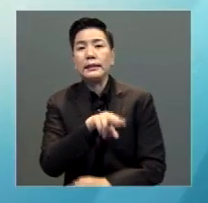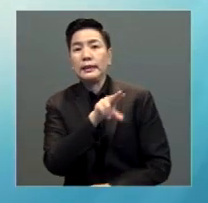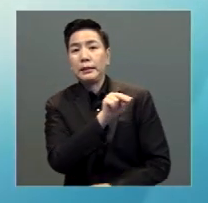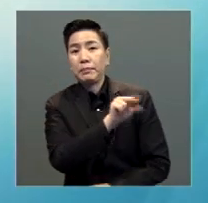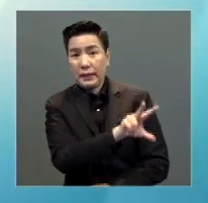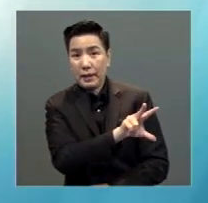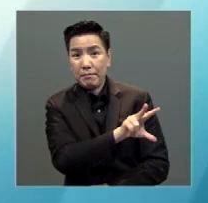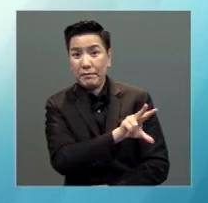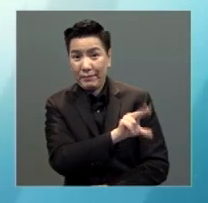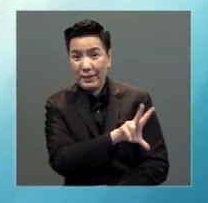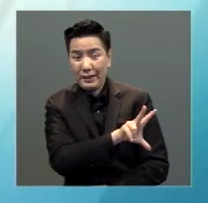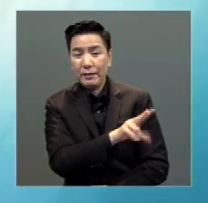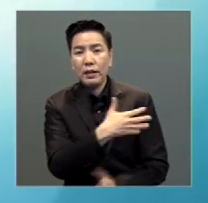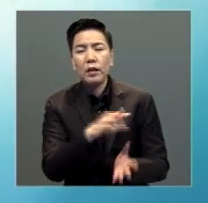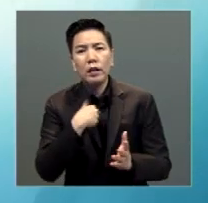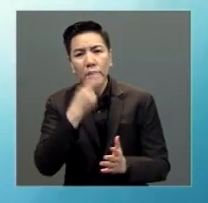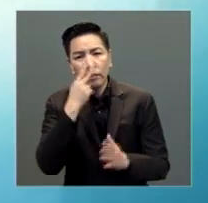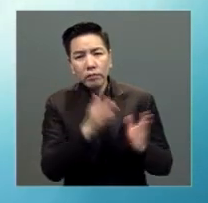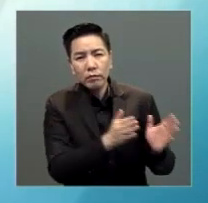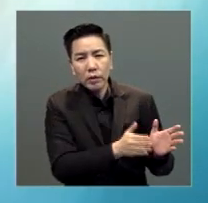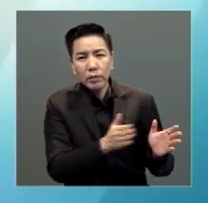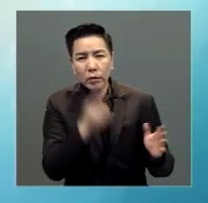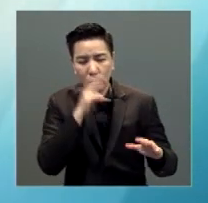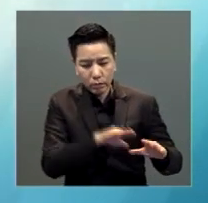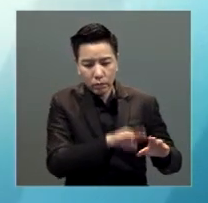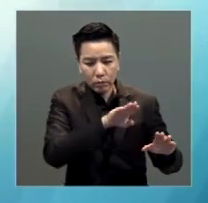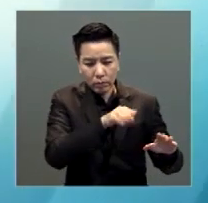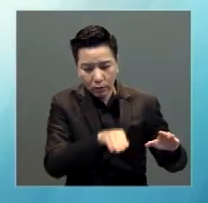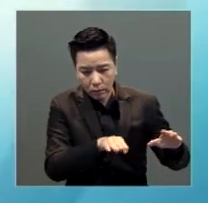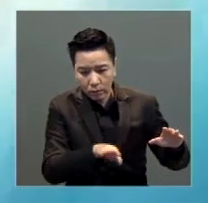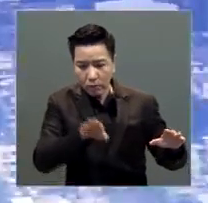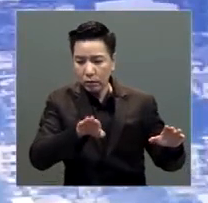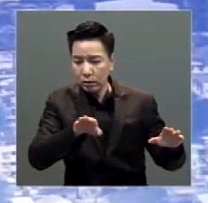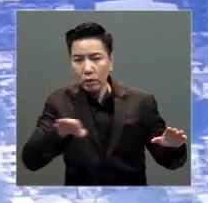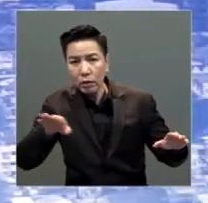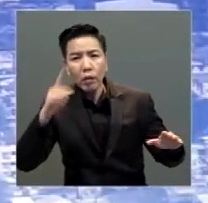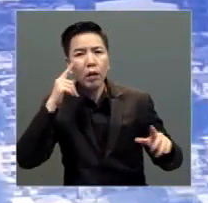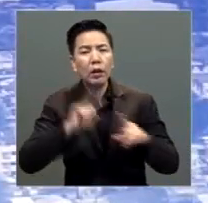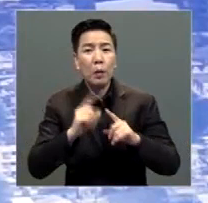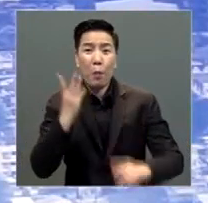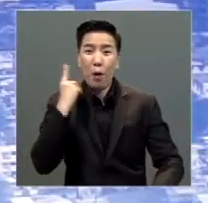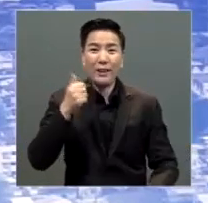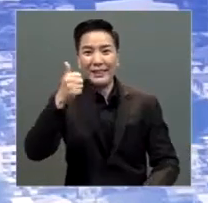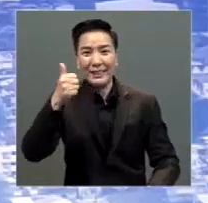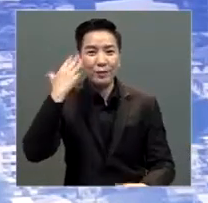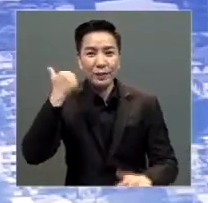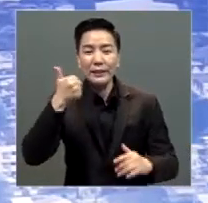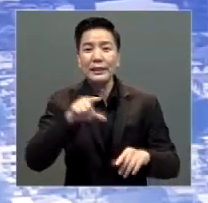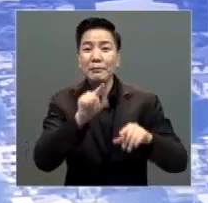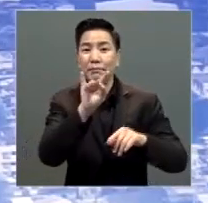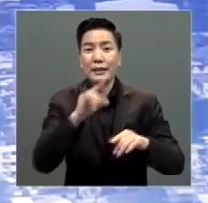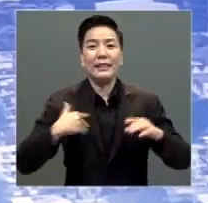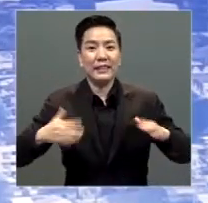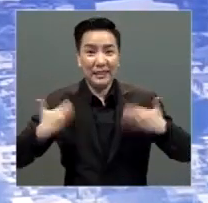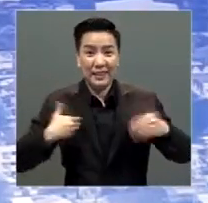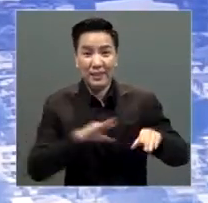33นะครับเราจะเห็นภาพขึ้นๆลงๆอย่างนี้ฮะหลายคนบอกว่าเมื่อวานนี้ดีใจลงมา28แ